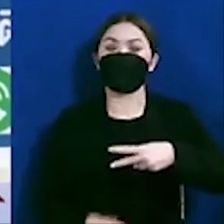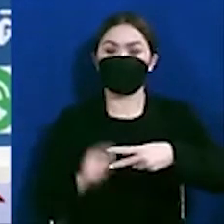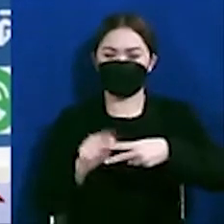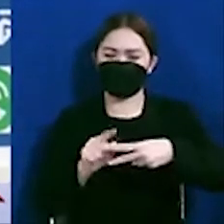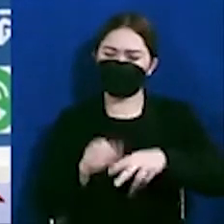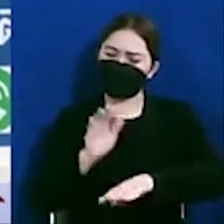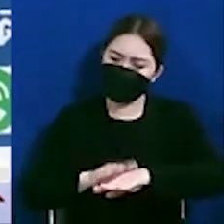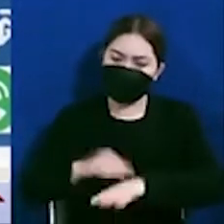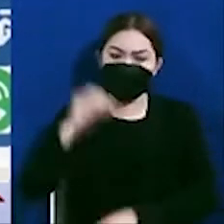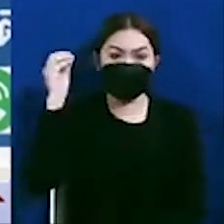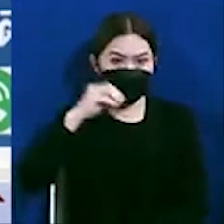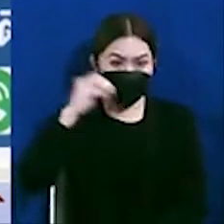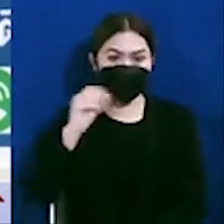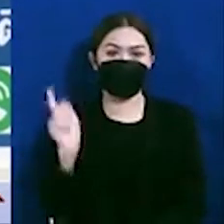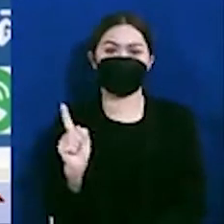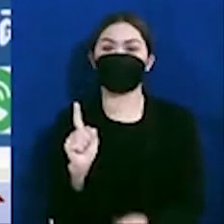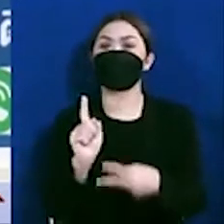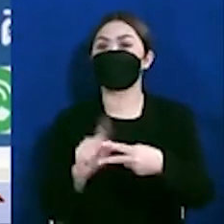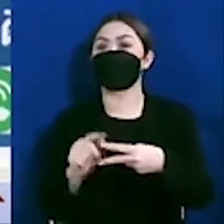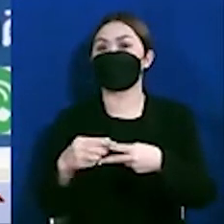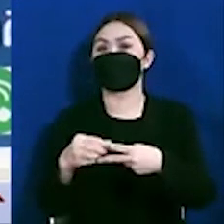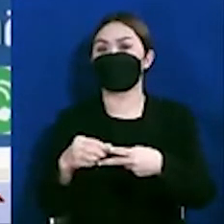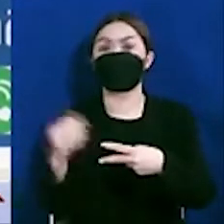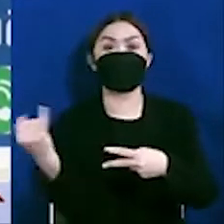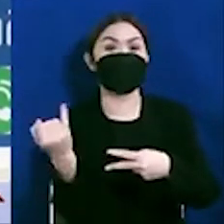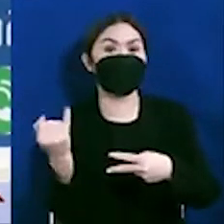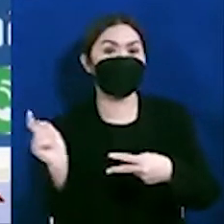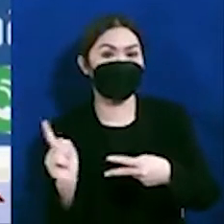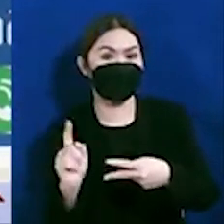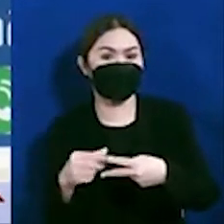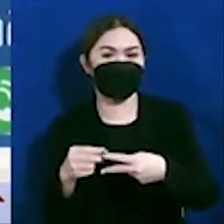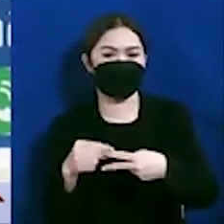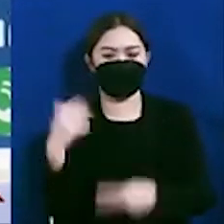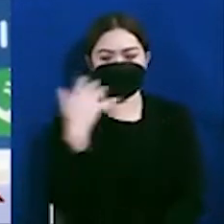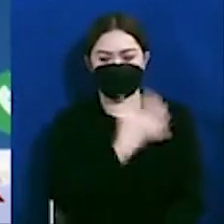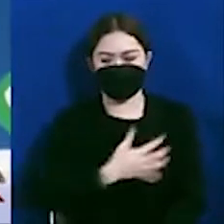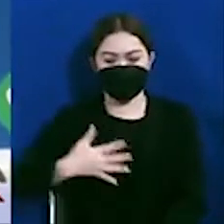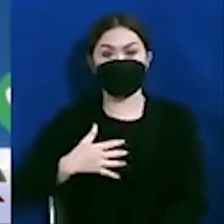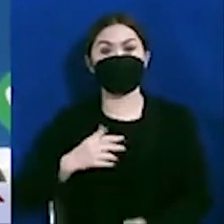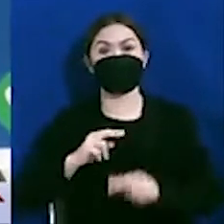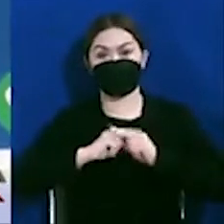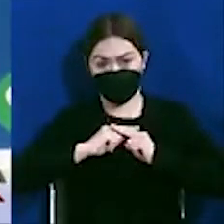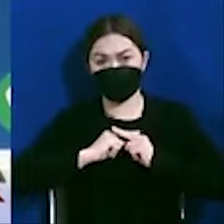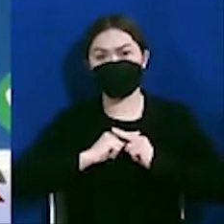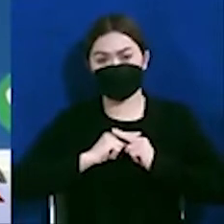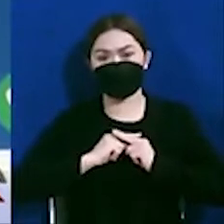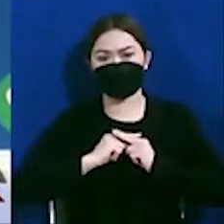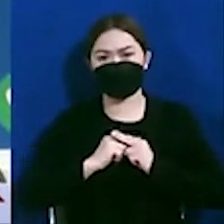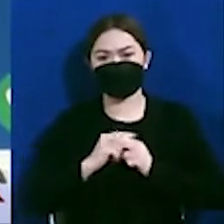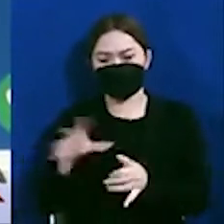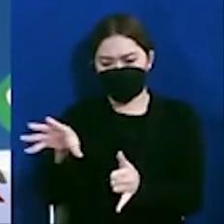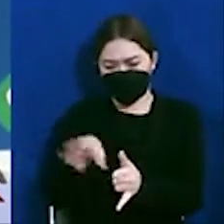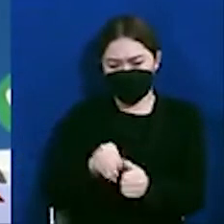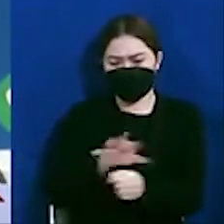พยายามย้ำอยู่ตลอดเวลาข้อแรกก็คือผลเสียดีกับสุขภาพของตัวผู้ติดเชื้อเองถ้า